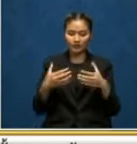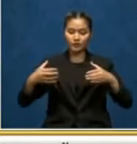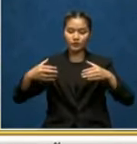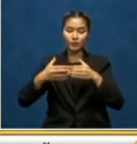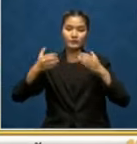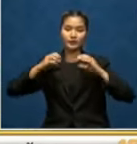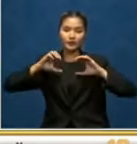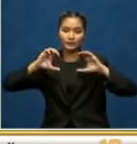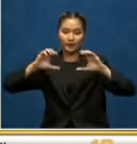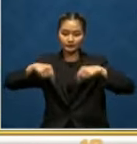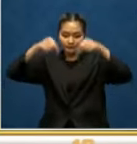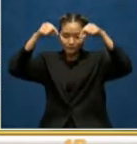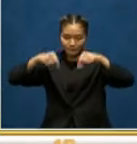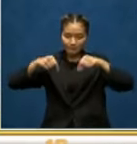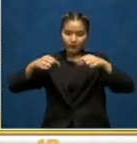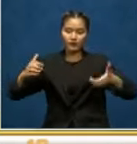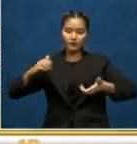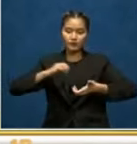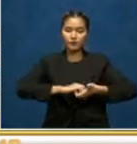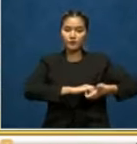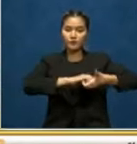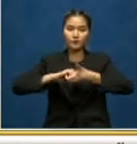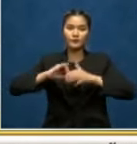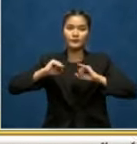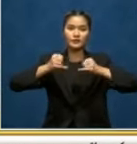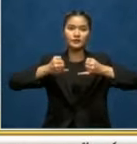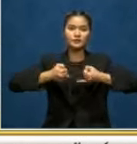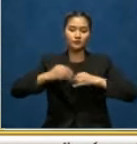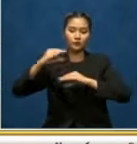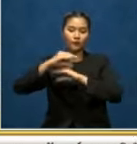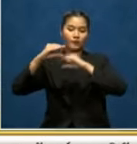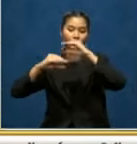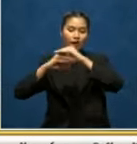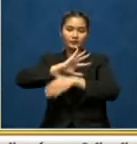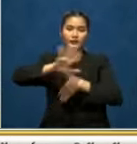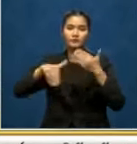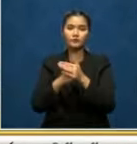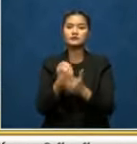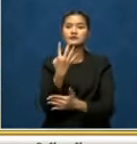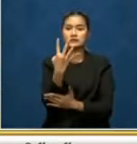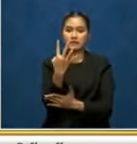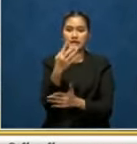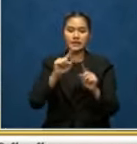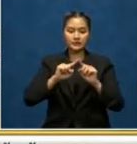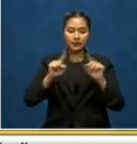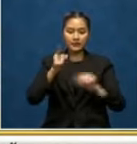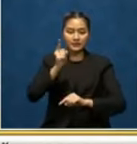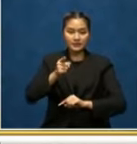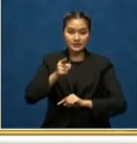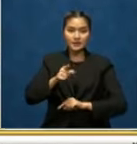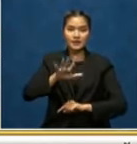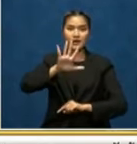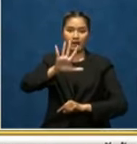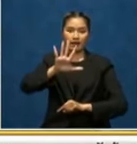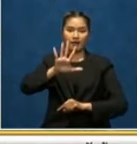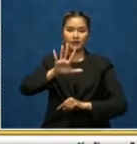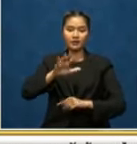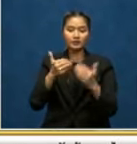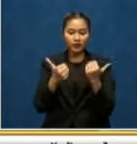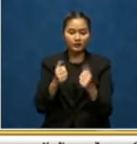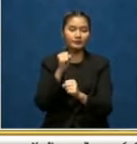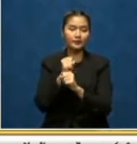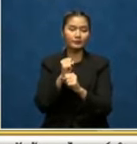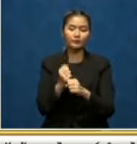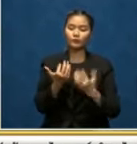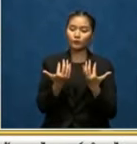สัญญาร่วมลงทุนกับเอกชนไปแล้ว 4โครงการจากจำนวนทั้งหมด 5โครงการและยังเป็นภารกิจที่